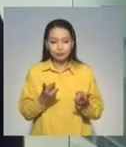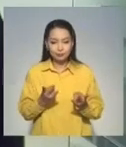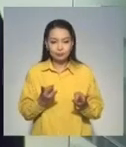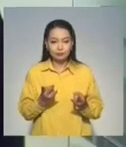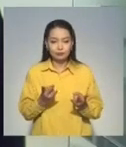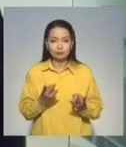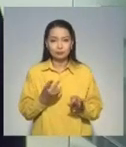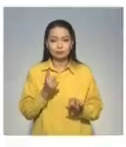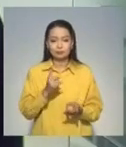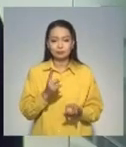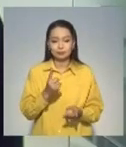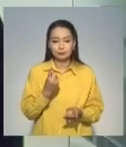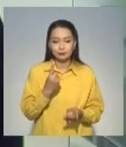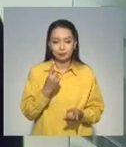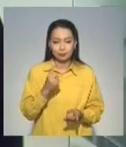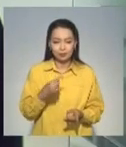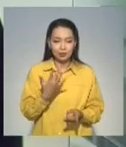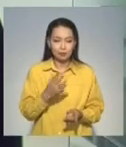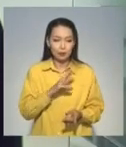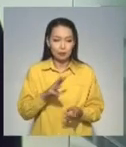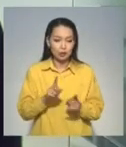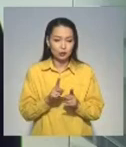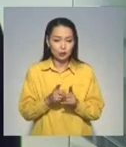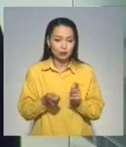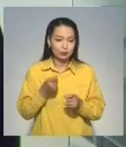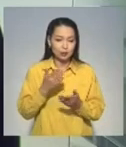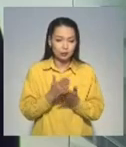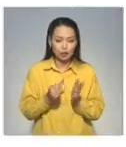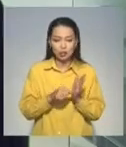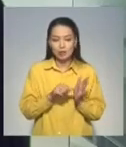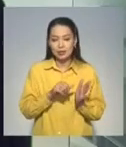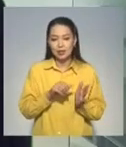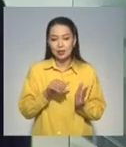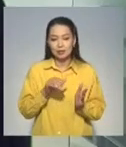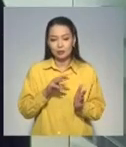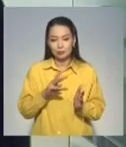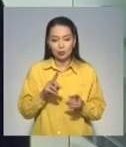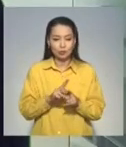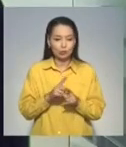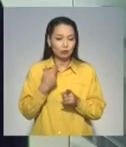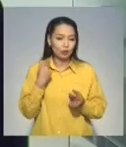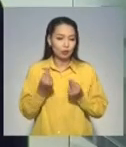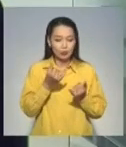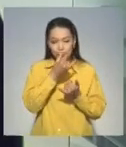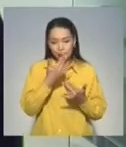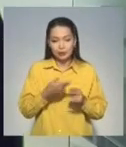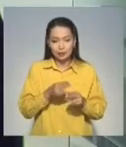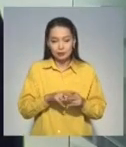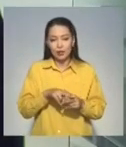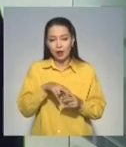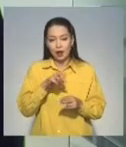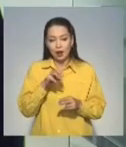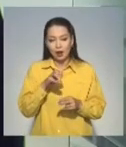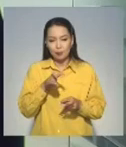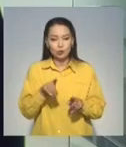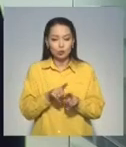полтора миллиона казахстанцев находятся на грани банкротства а более 6 миллионов человек не могут вовремя выплачивать долги поэтому партии аманат приступила